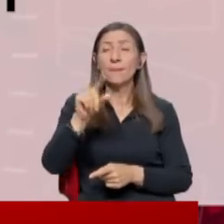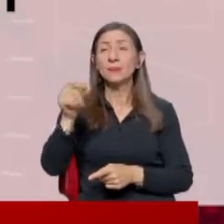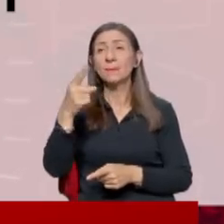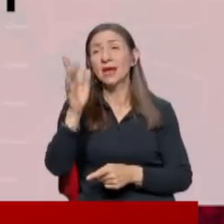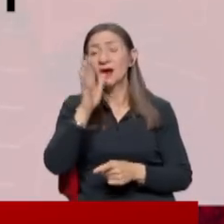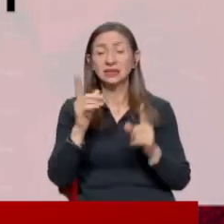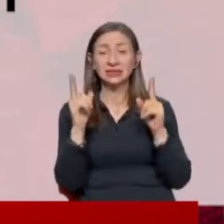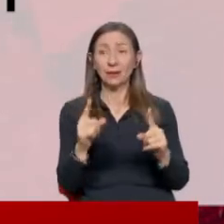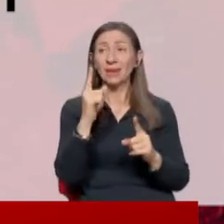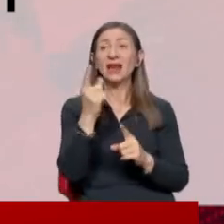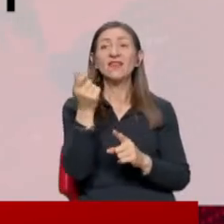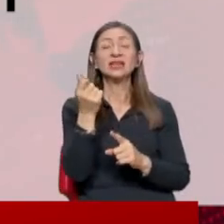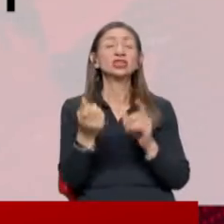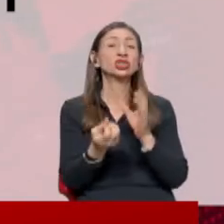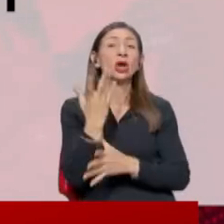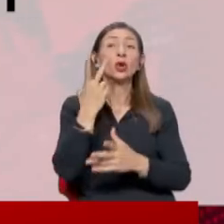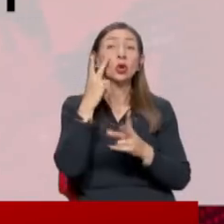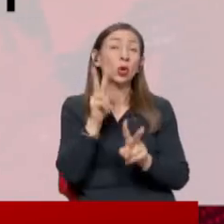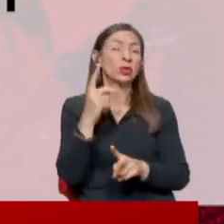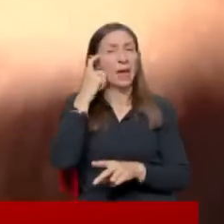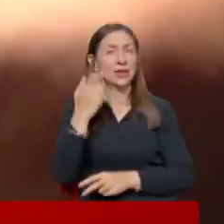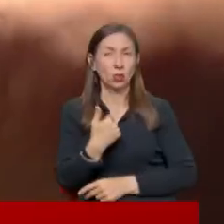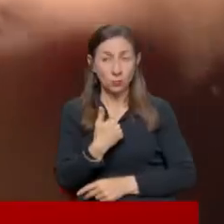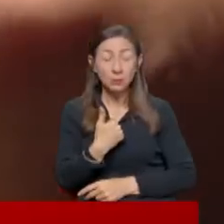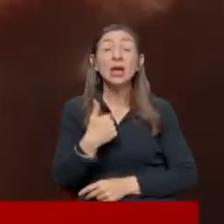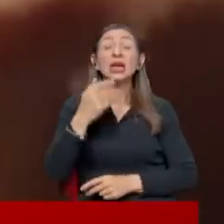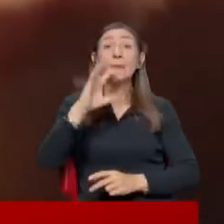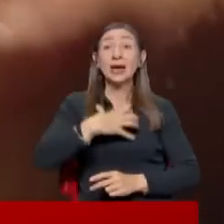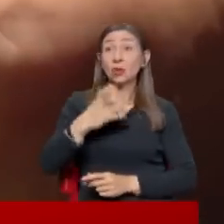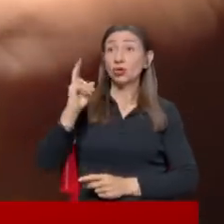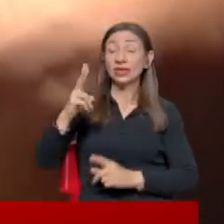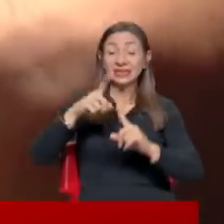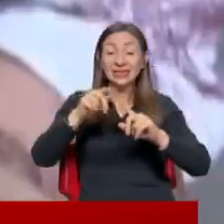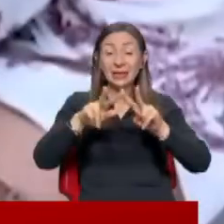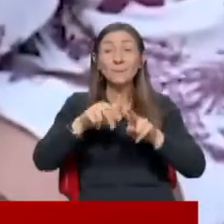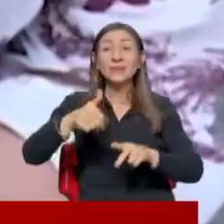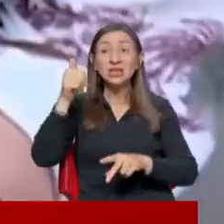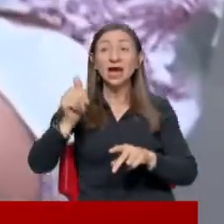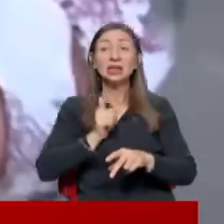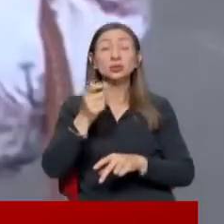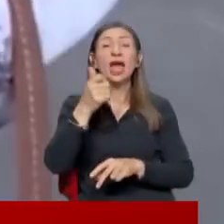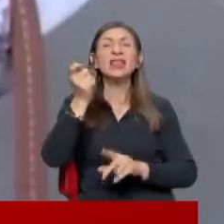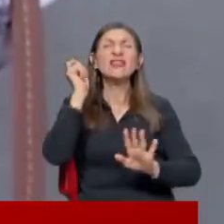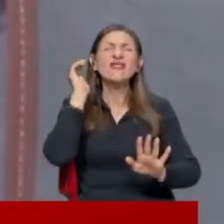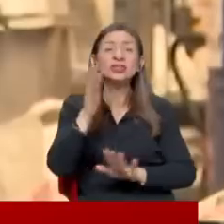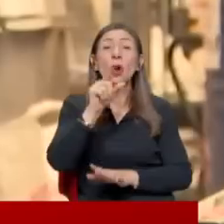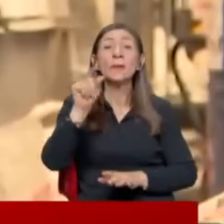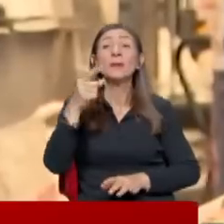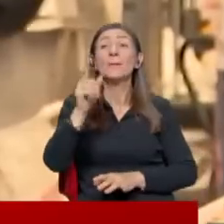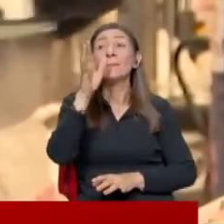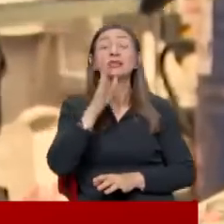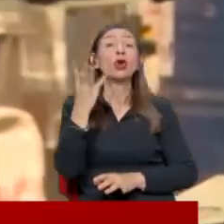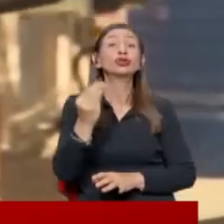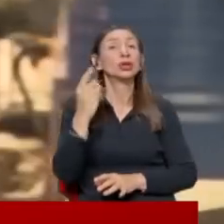11.500 lira arasında bir rakam açıklanacağı öngörülüyor. İşveren tarafında TİM Başkanı Gültepe asgari ücretin en fazla 11.500